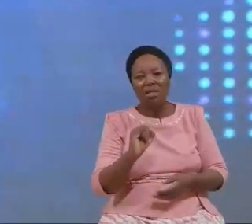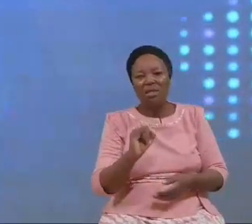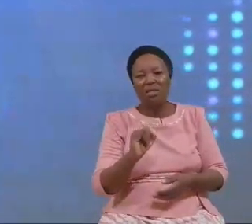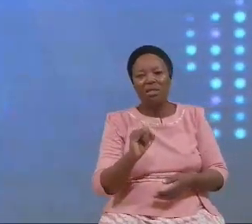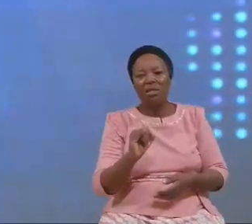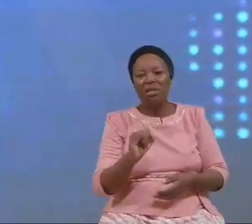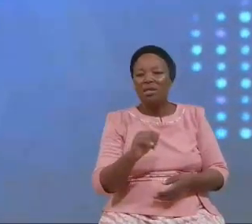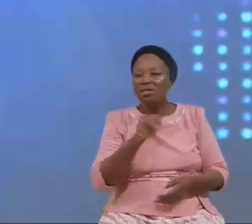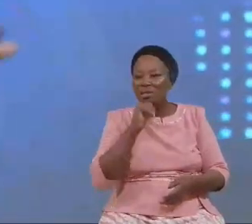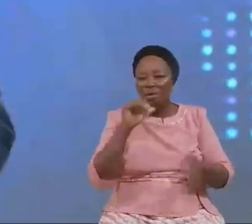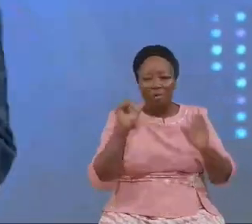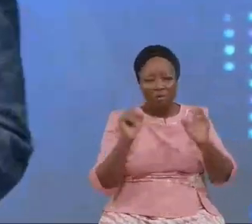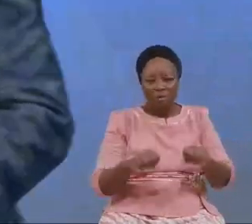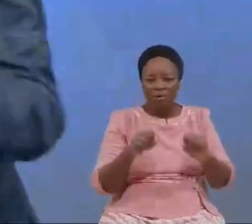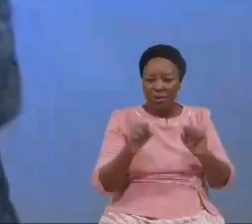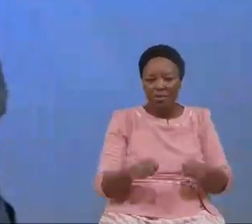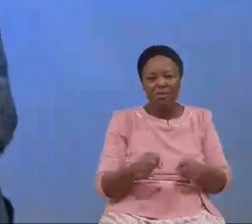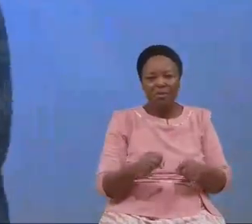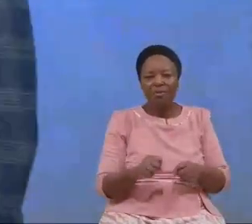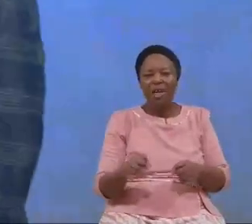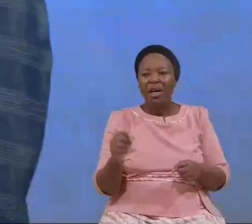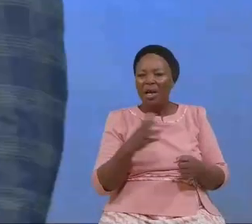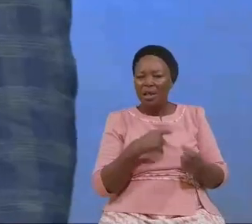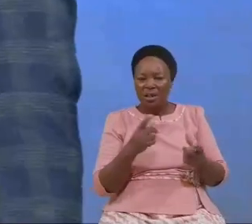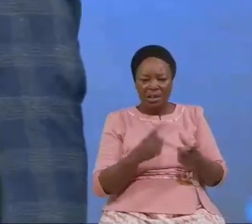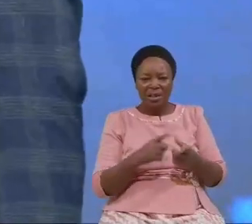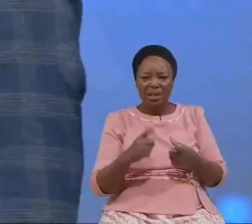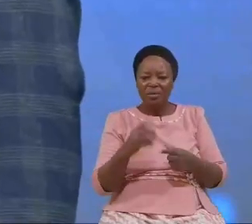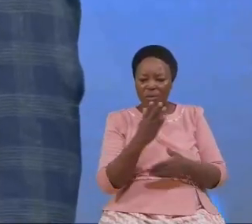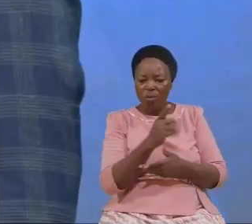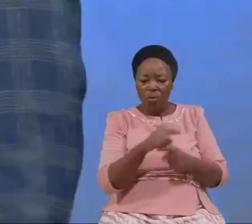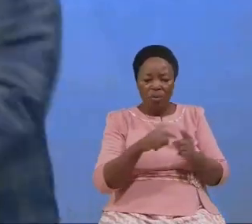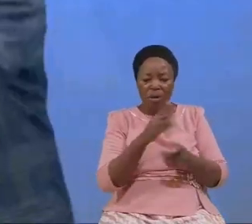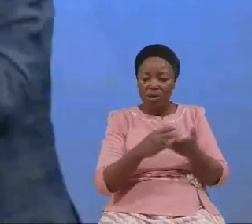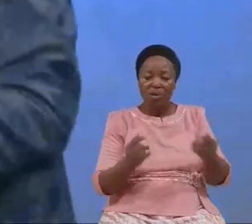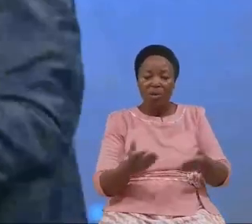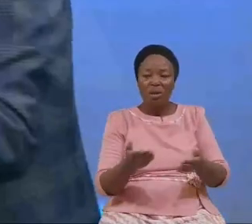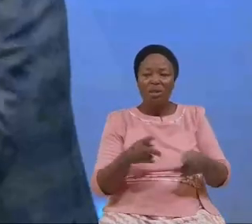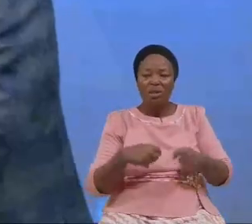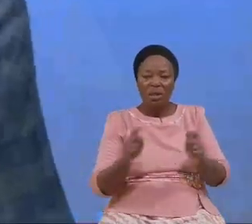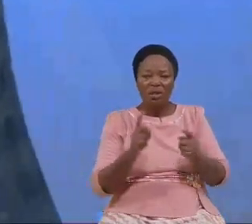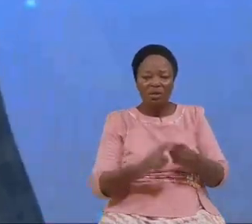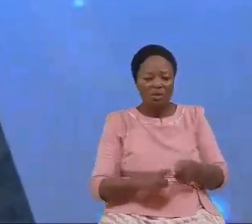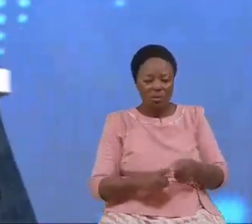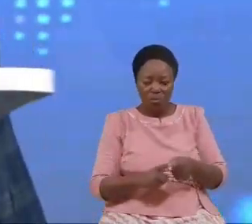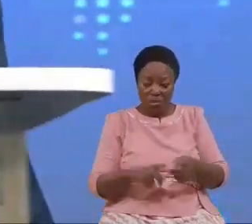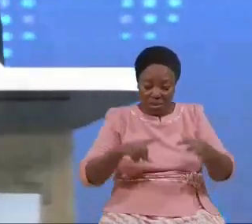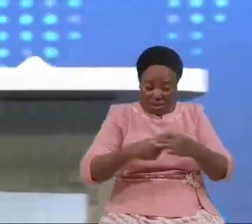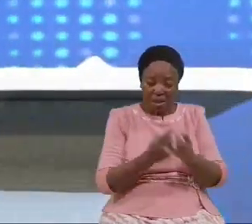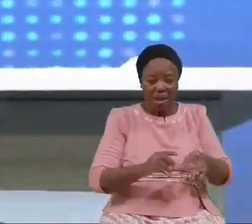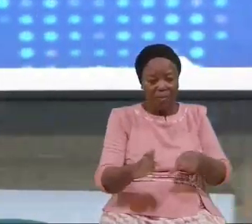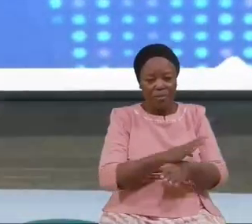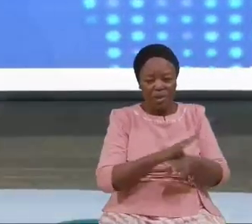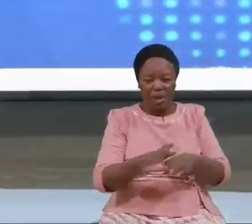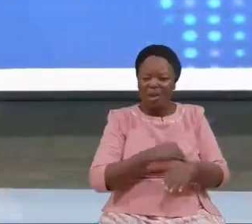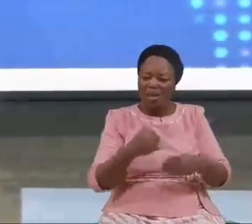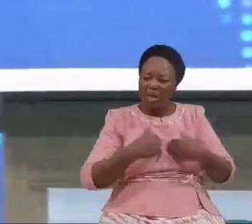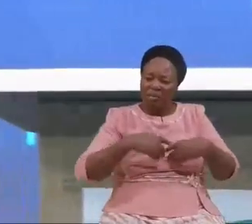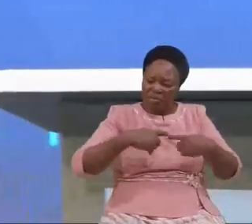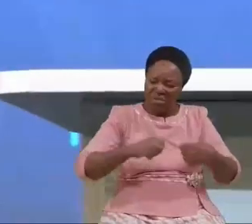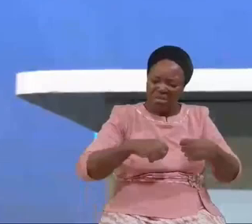c'est une impossible quand quelqu'un essaie de susciter n'affait